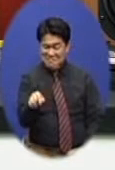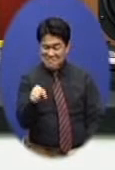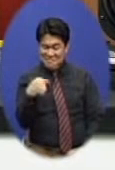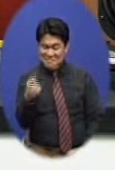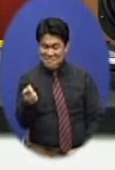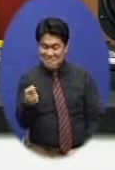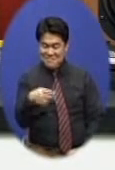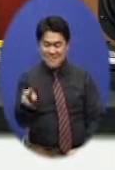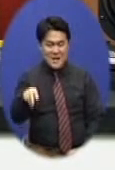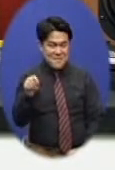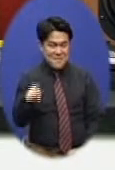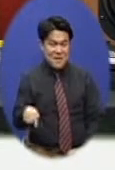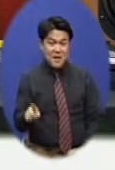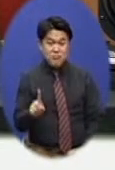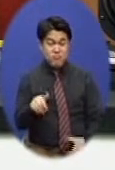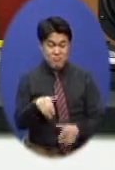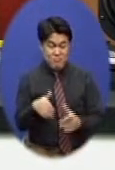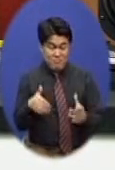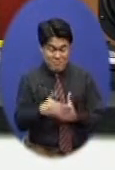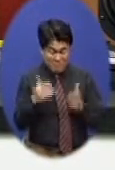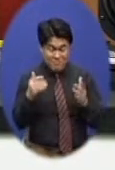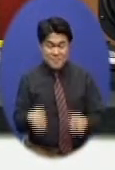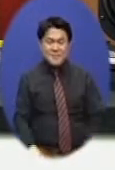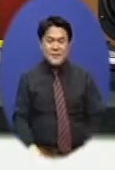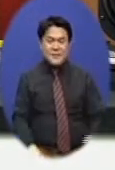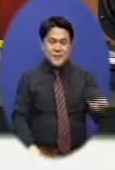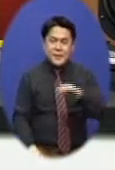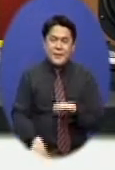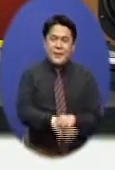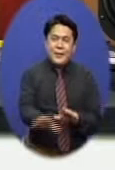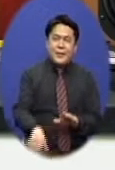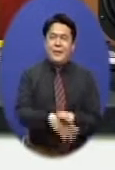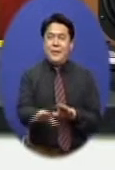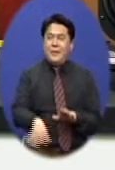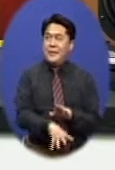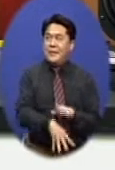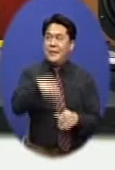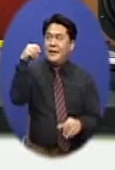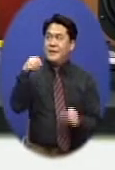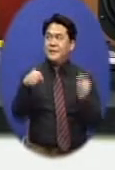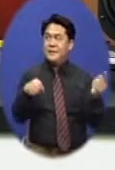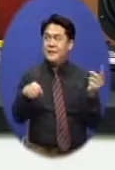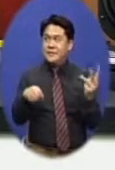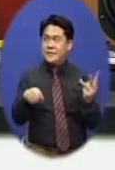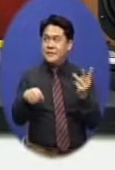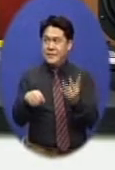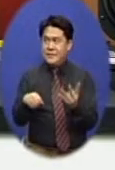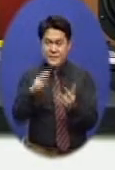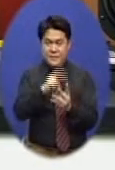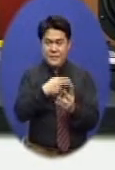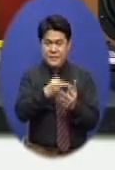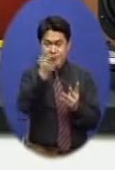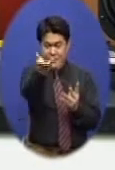누르시고 우물정자를 누르시면 바로 심사가 완료돼서 저희가 추첨을 해가지고 네. 세 분에게 먼저 드리고 또 한